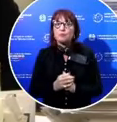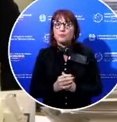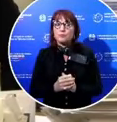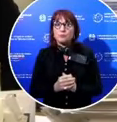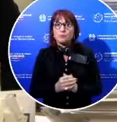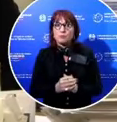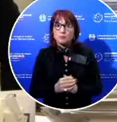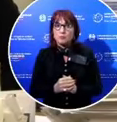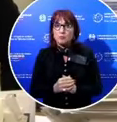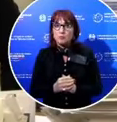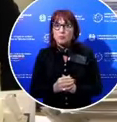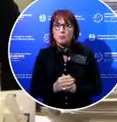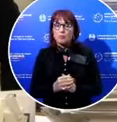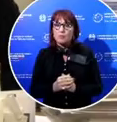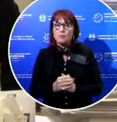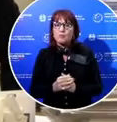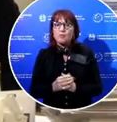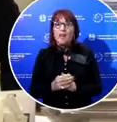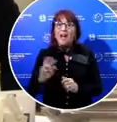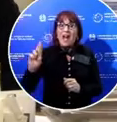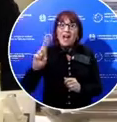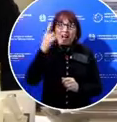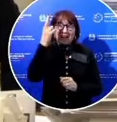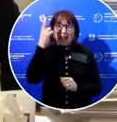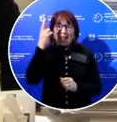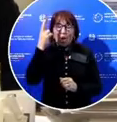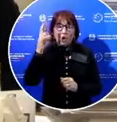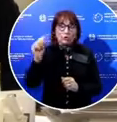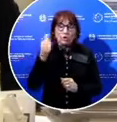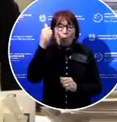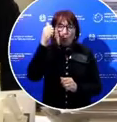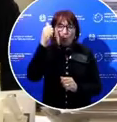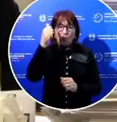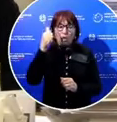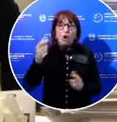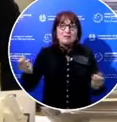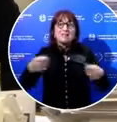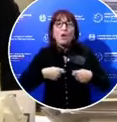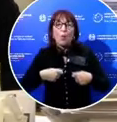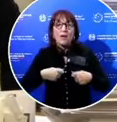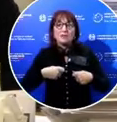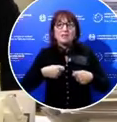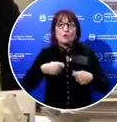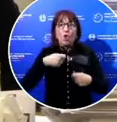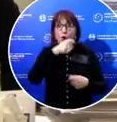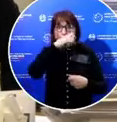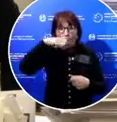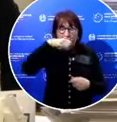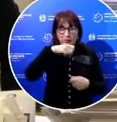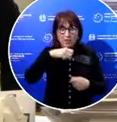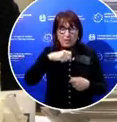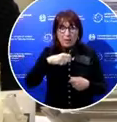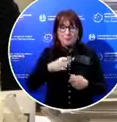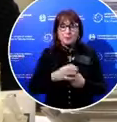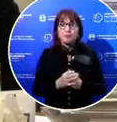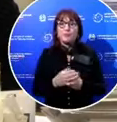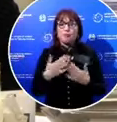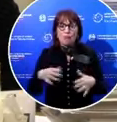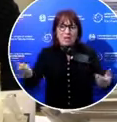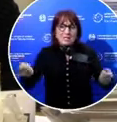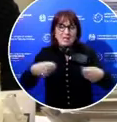un record assoluto nei sequestri di cocaina. Infatti ne sono state sequestrate